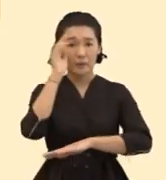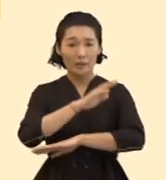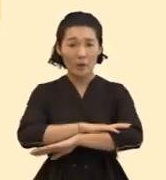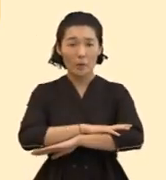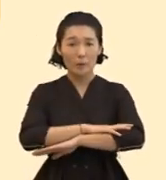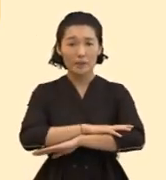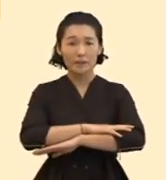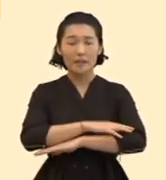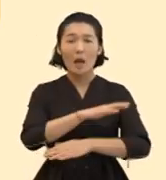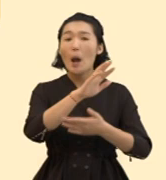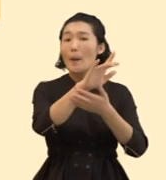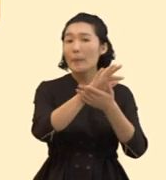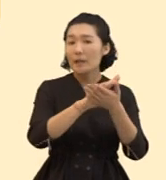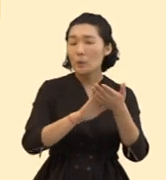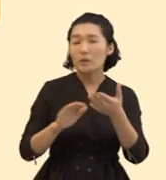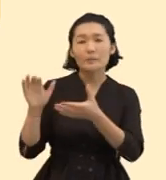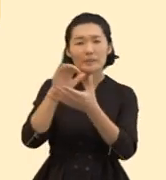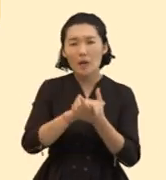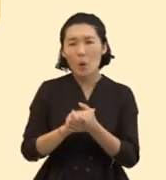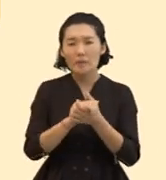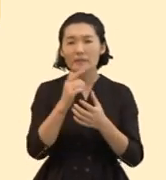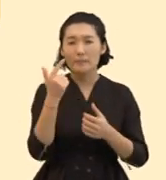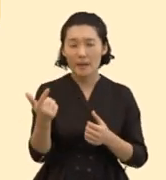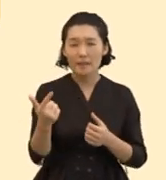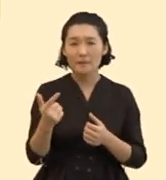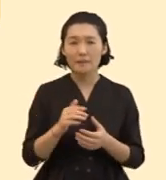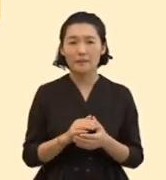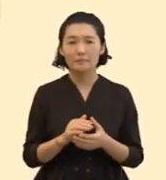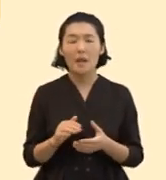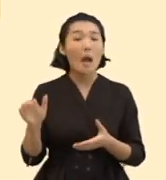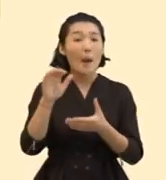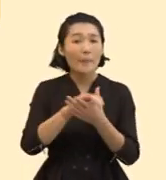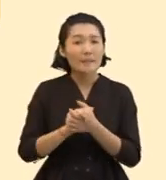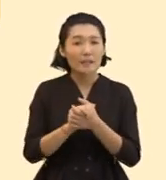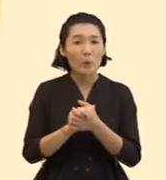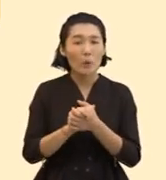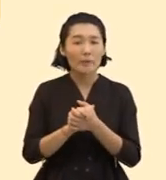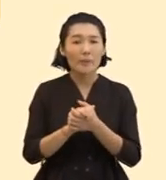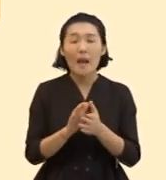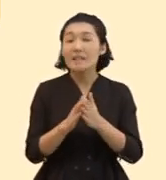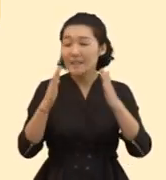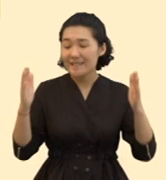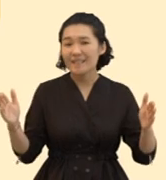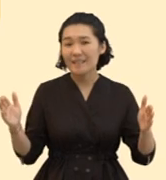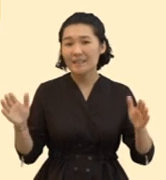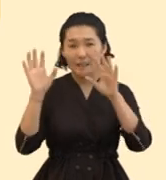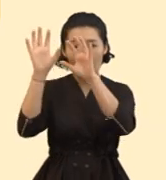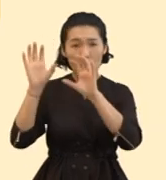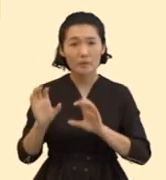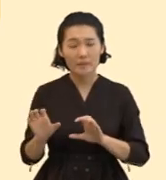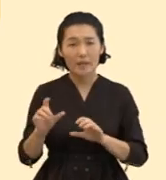знакомство с мягким знаком познакомимся с разделительной функции этой буквы и